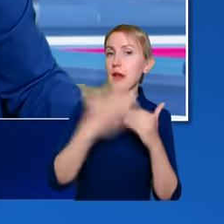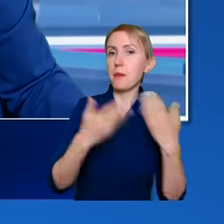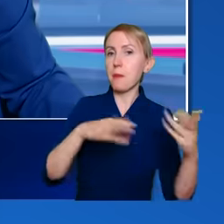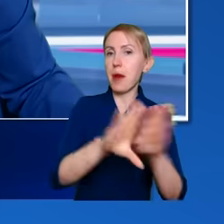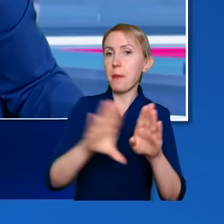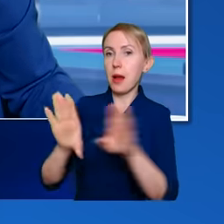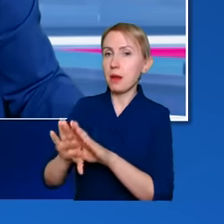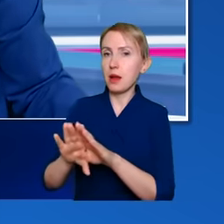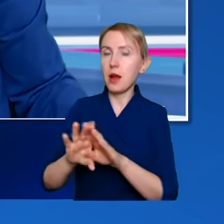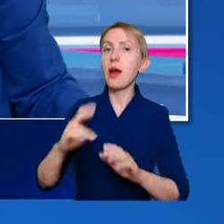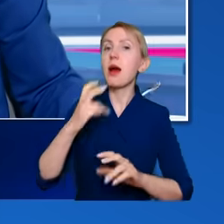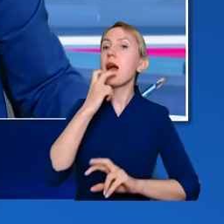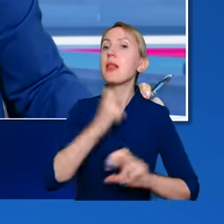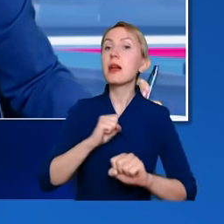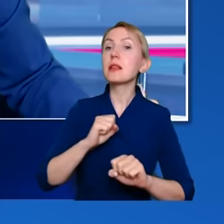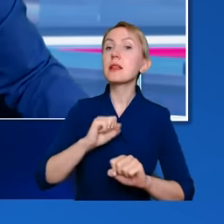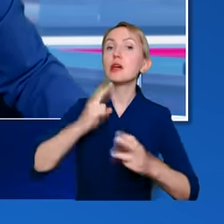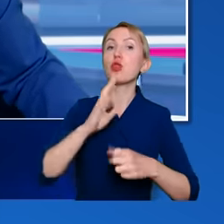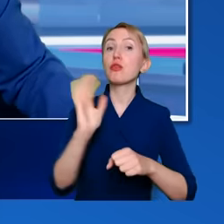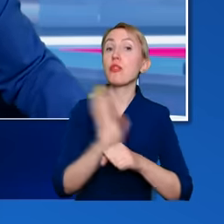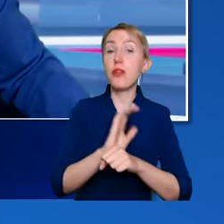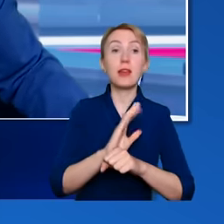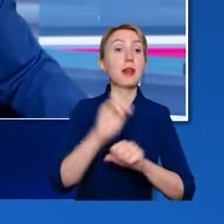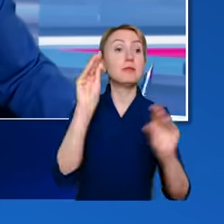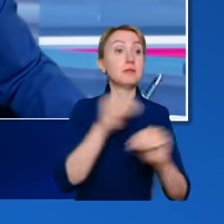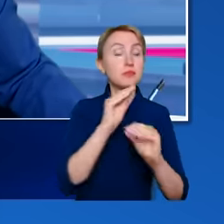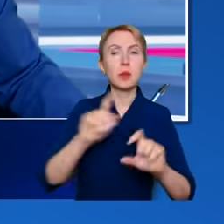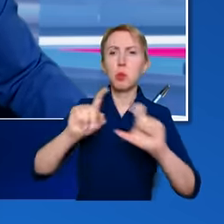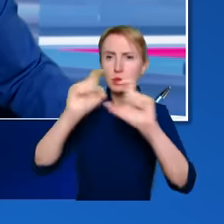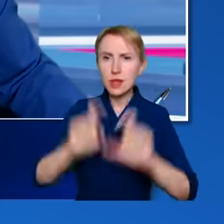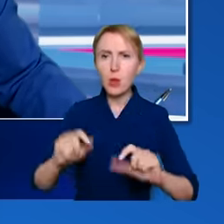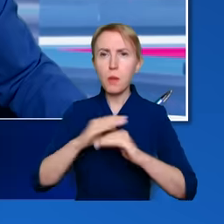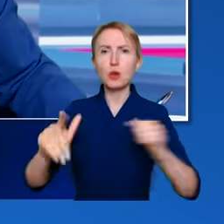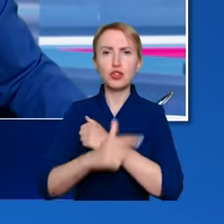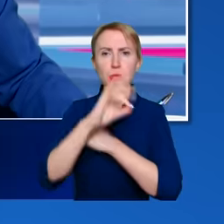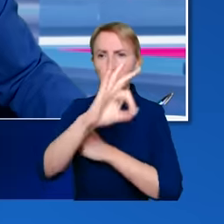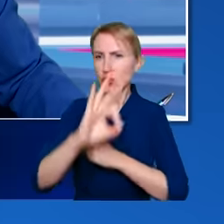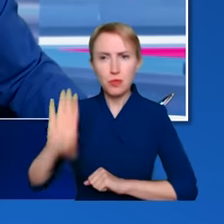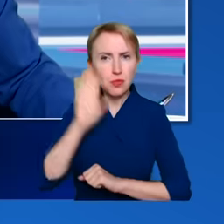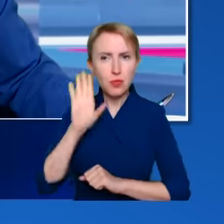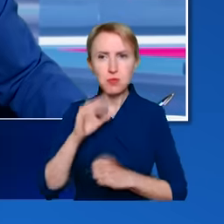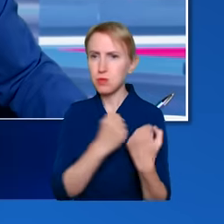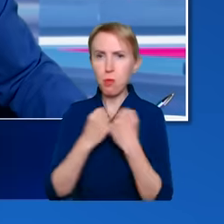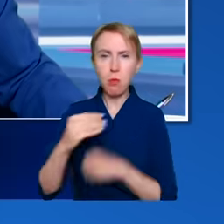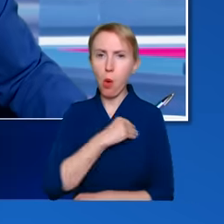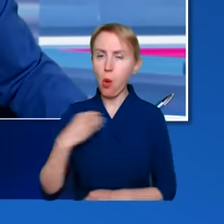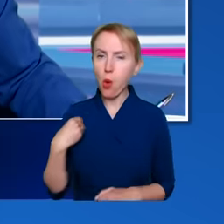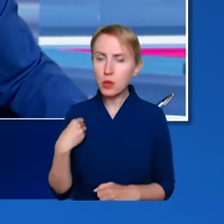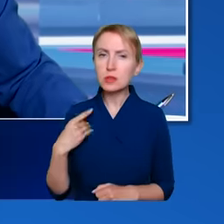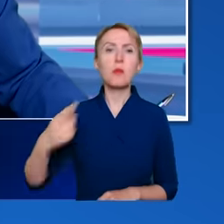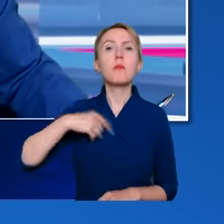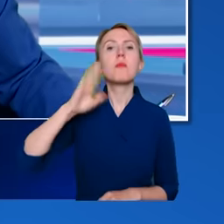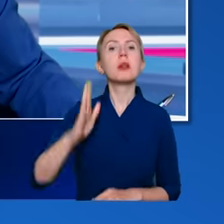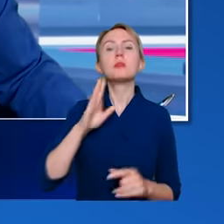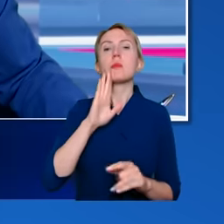jest energia pozyskiwana z węgla, ponieważ ciągle jest to na poziomie 70% w Polsce, to będziemy mieli do czynienia